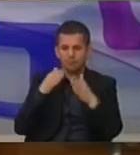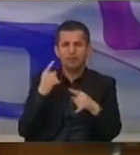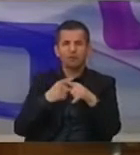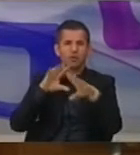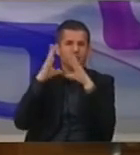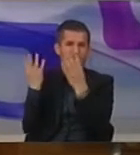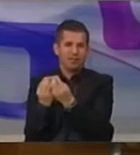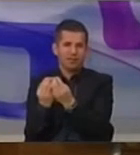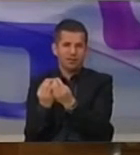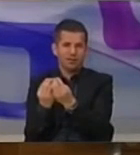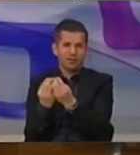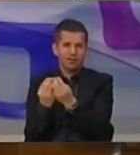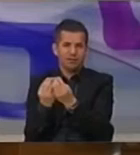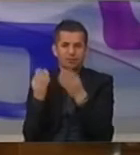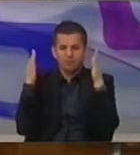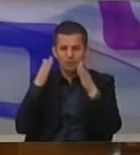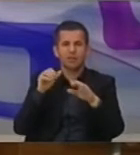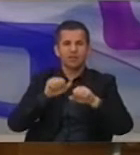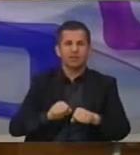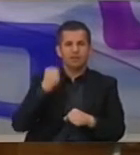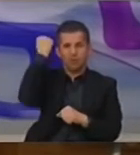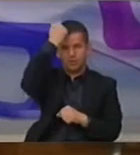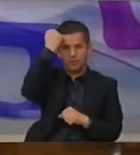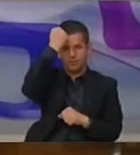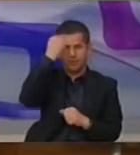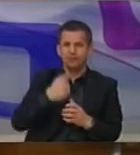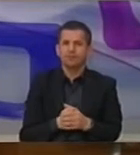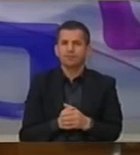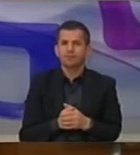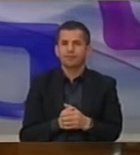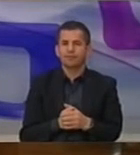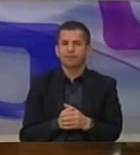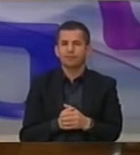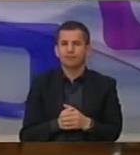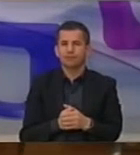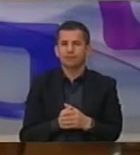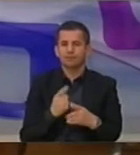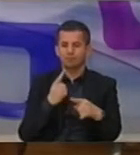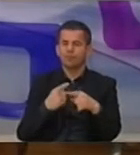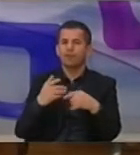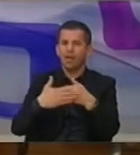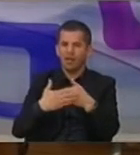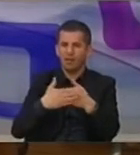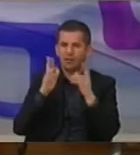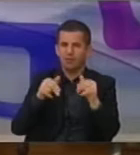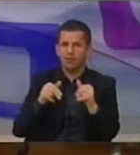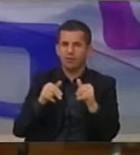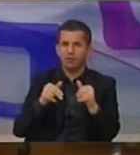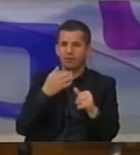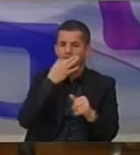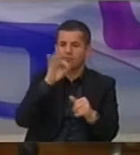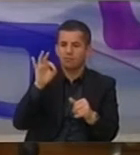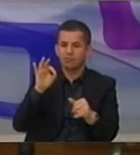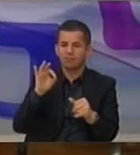gjithë sektoret e qeverisë të Republikës Kosovës, dhe jemi shumë afër përmbushjes definitive të